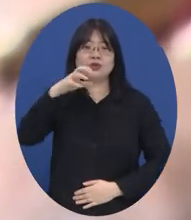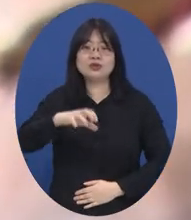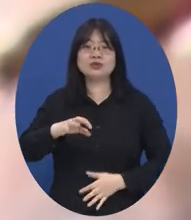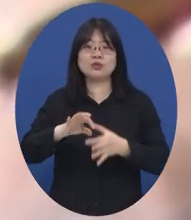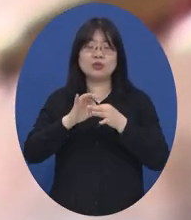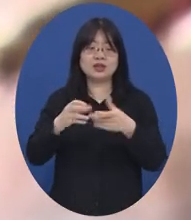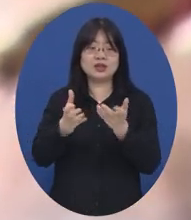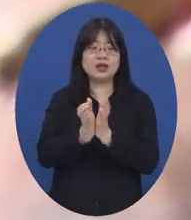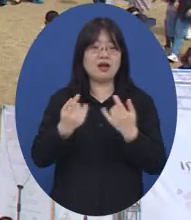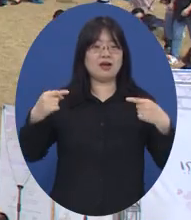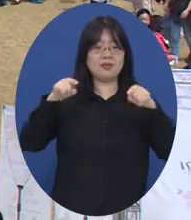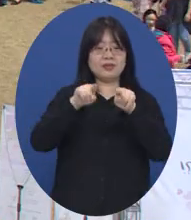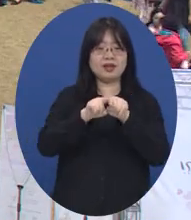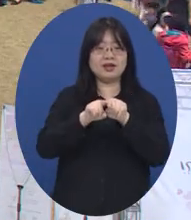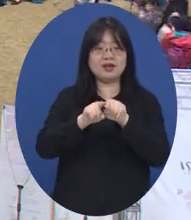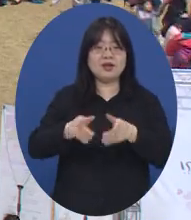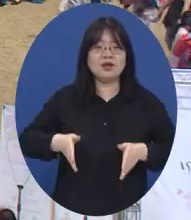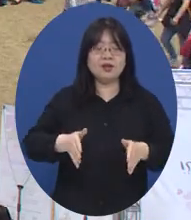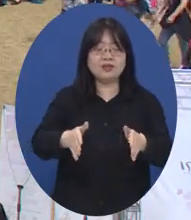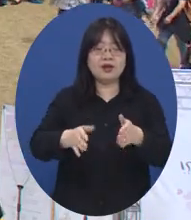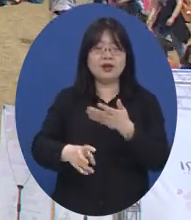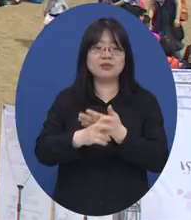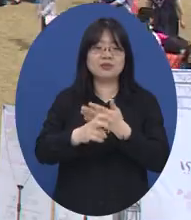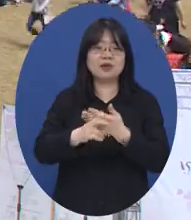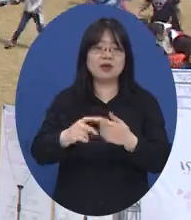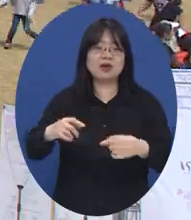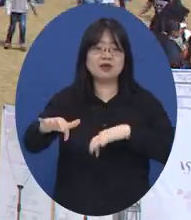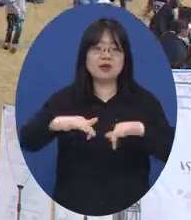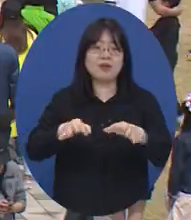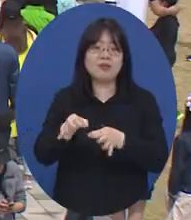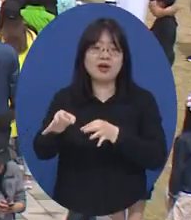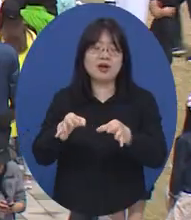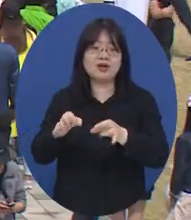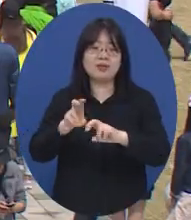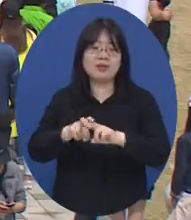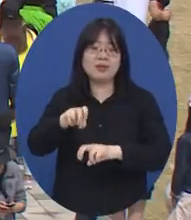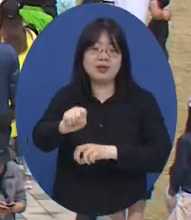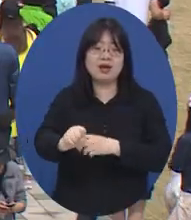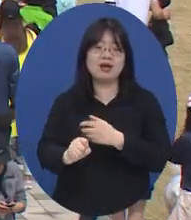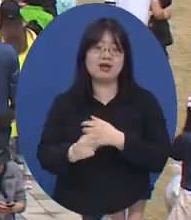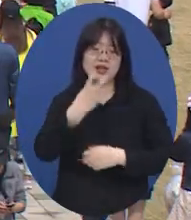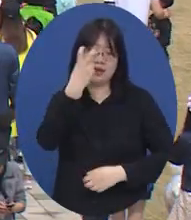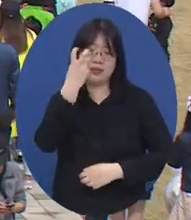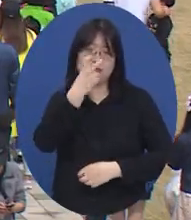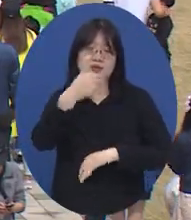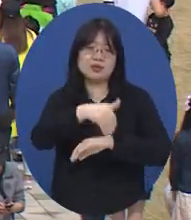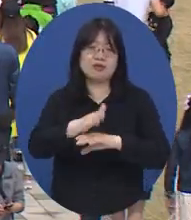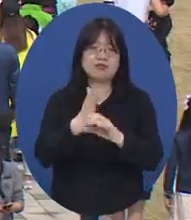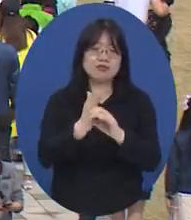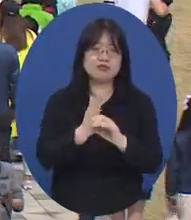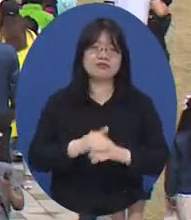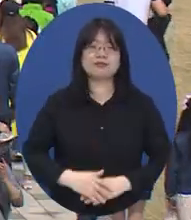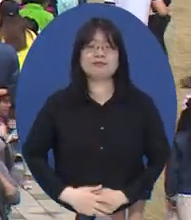관계기관과 함께 도로변 불법 노점상 과 불법 도로 점용 을 철저히 단속할 계획입니다